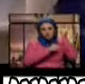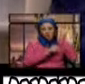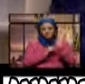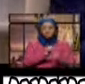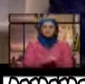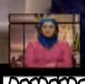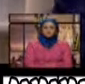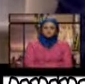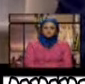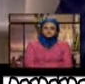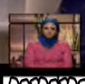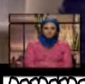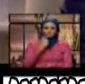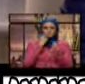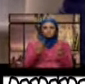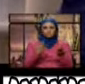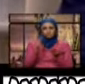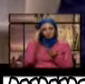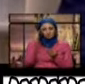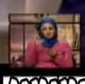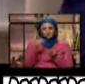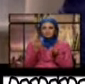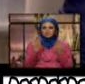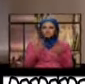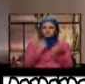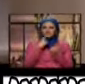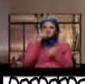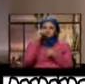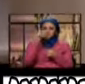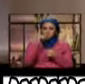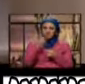وصحبي وسلام عليكم. ربنا يكرمك مولانا وينفع بحرك دايما، وان شاء الله غدا